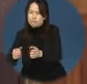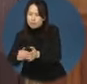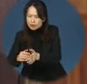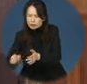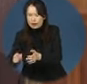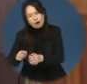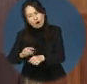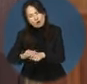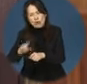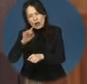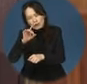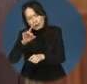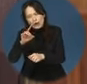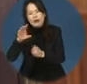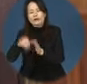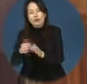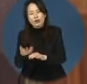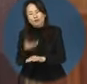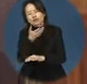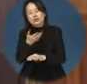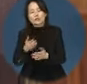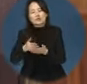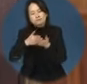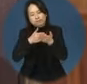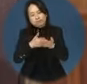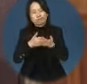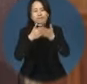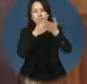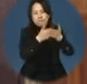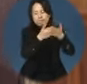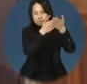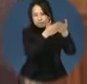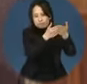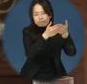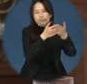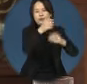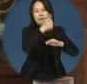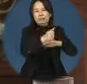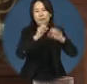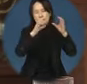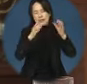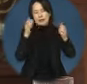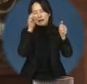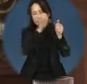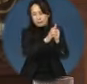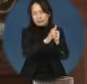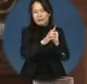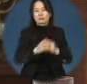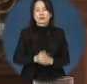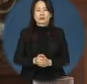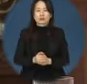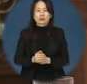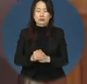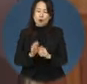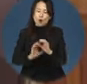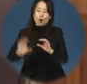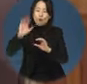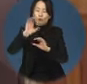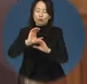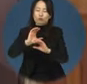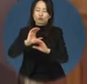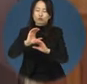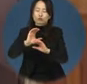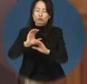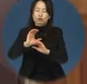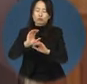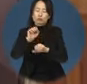그러고 나서 못 하는 것을 시도나 국가가 해야 된다는 것이 보 청성의 원칙인데 요부 충 그걸 보 충성 이라고 불러요 프랑스 같은